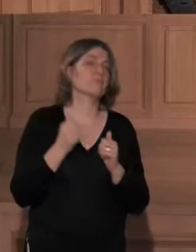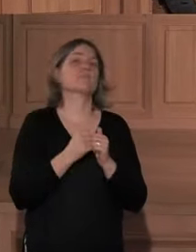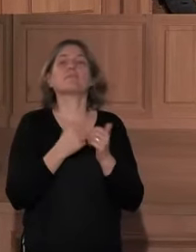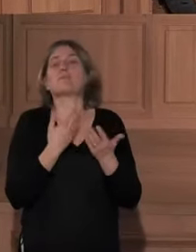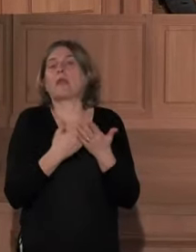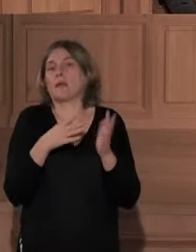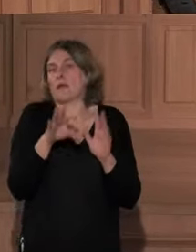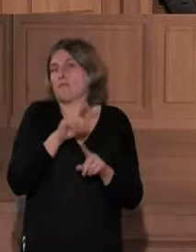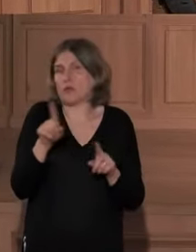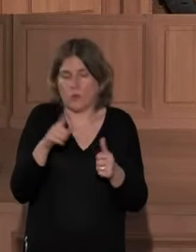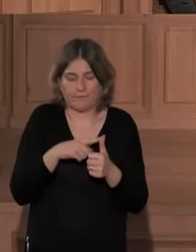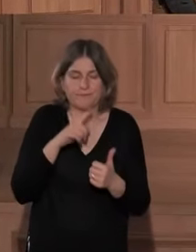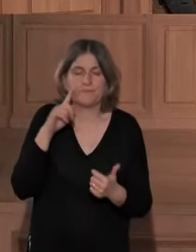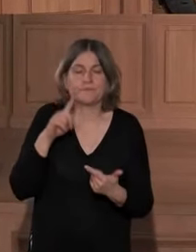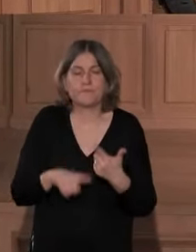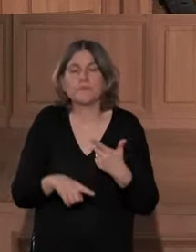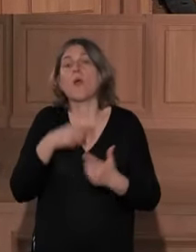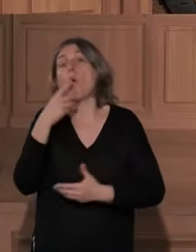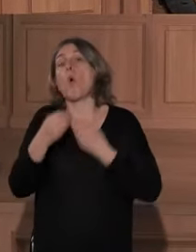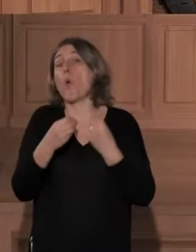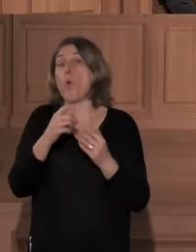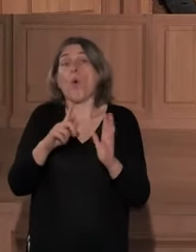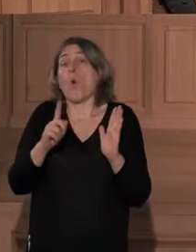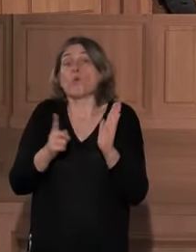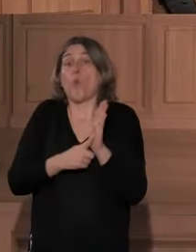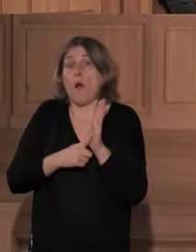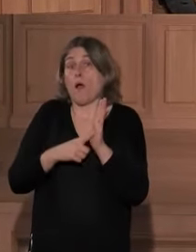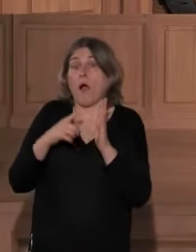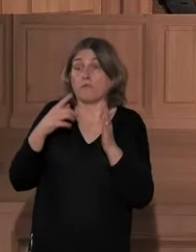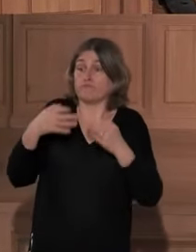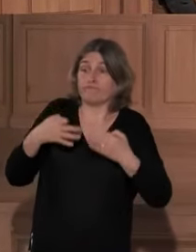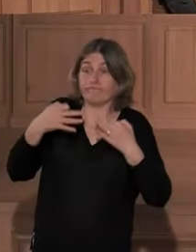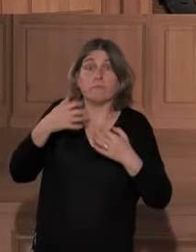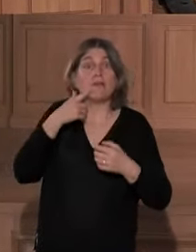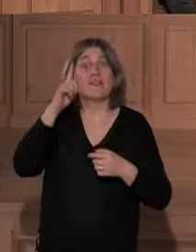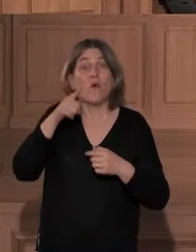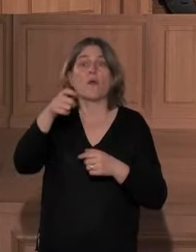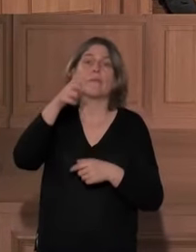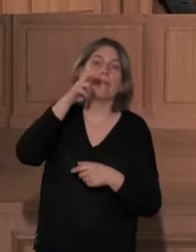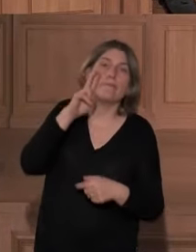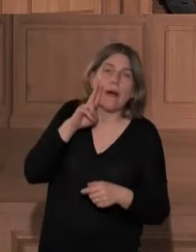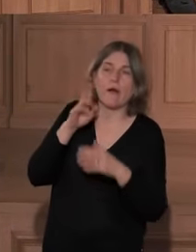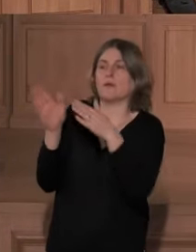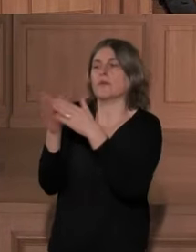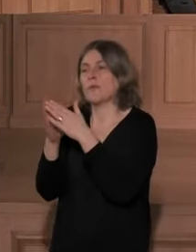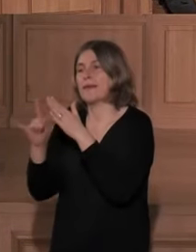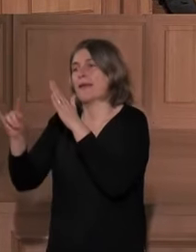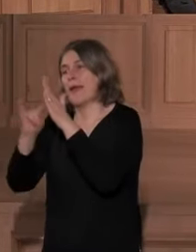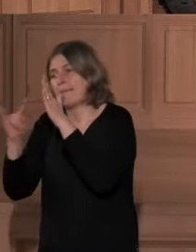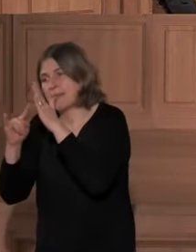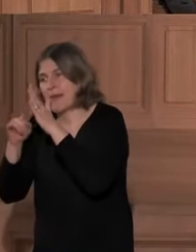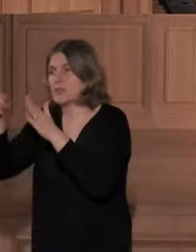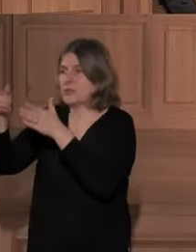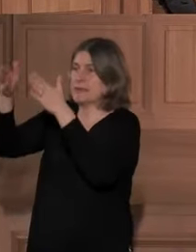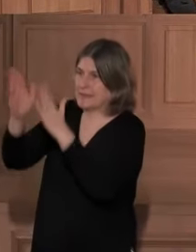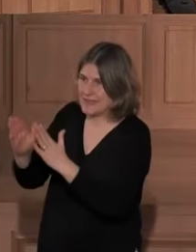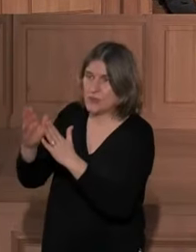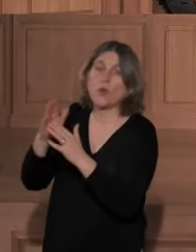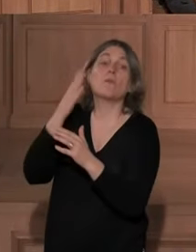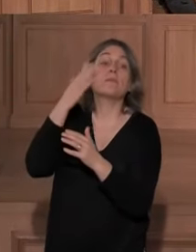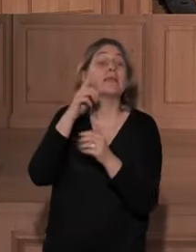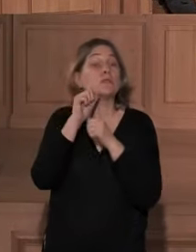aussi le droit commun où les parents doivent passer d'abord par une décision de la MDPH du département où elle habite, donc si